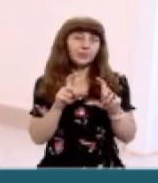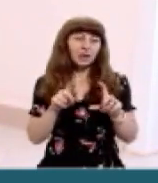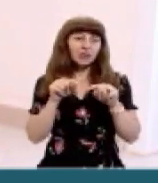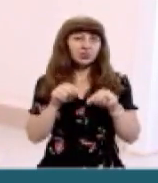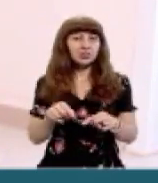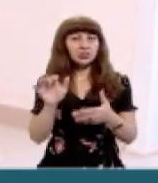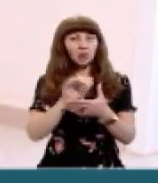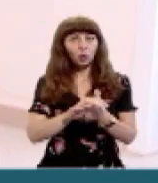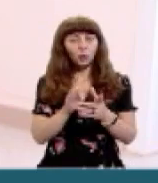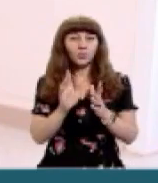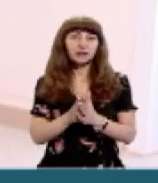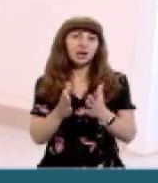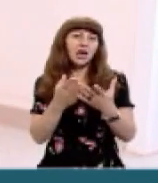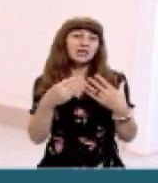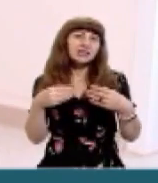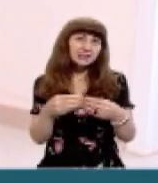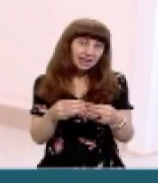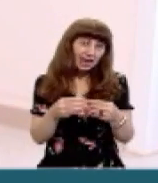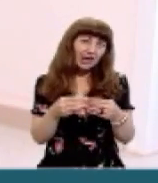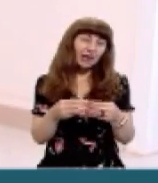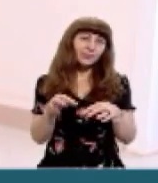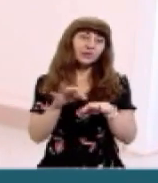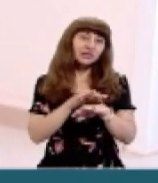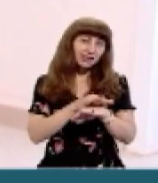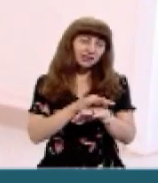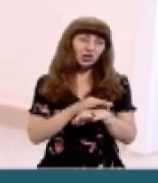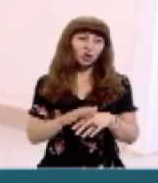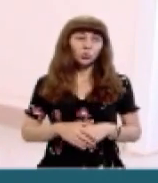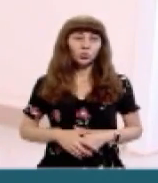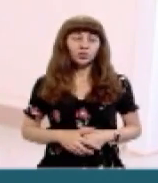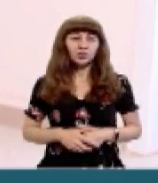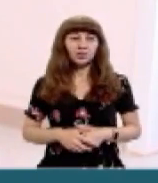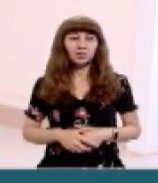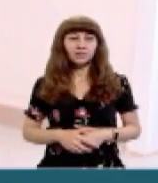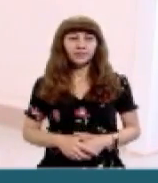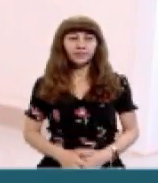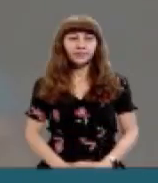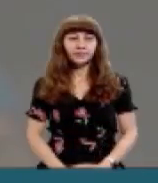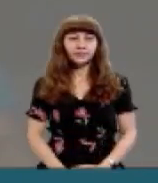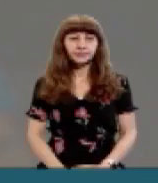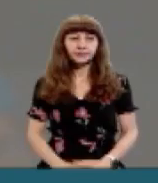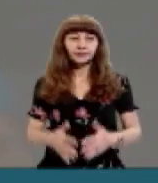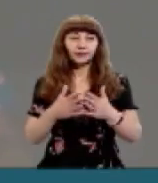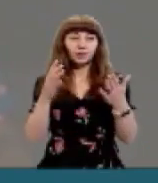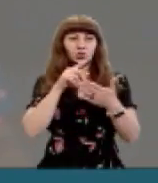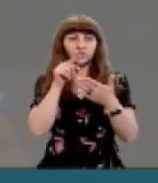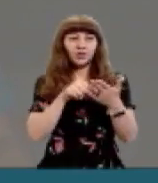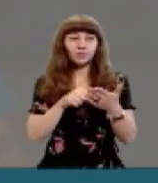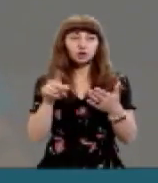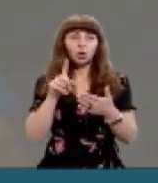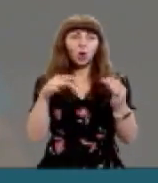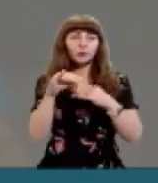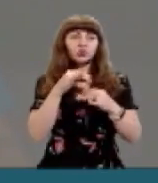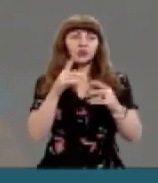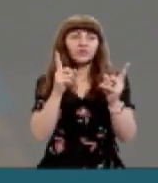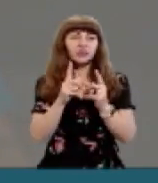создают семью. Ну, одним словом, комфортнее работать здесь на учебно-производственном предприятии. Большинство вопросов, что поднимают на